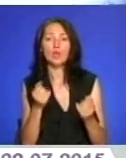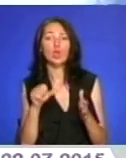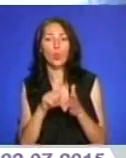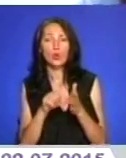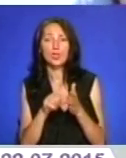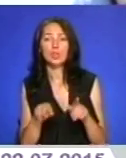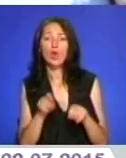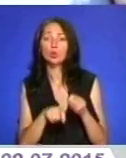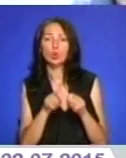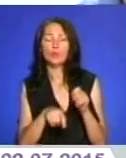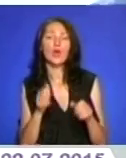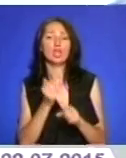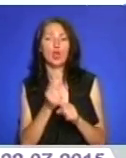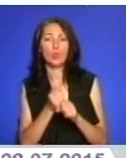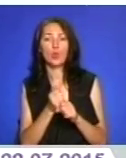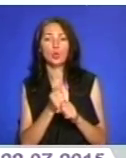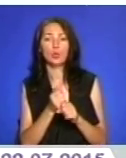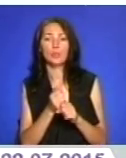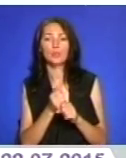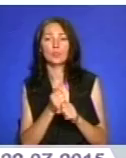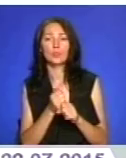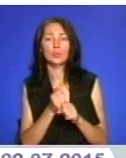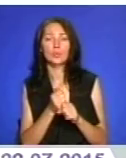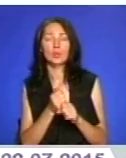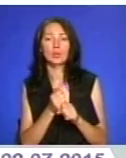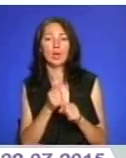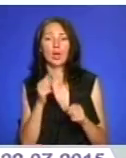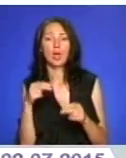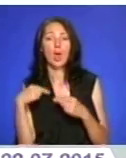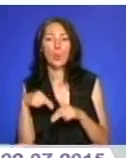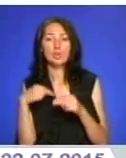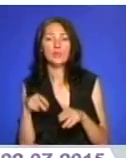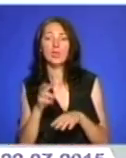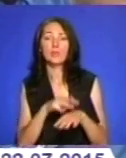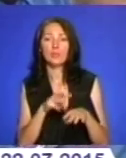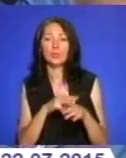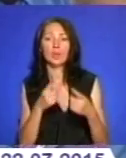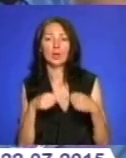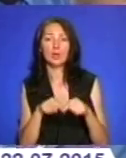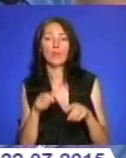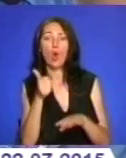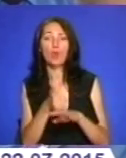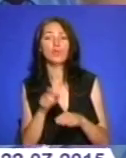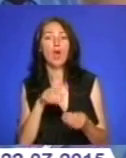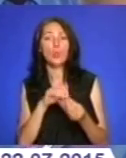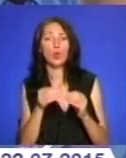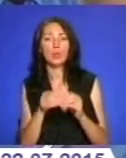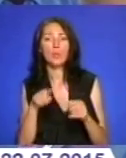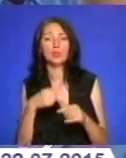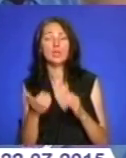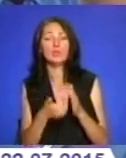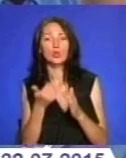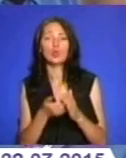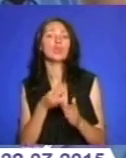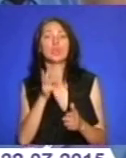участь або контролювати роботу, скажімо, працівників правоохоронних структур. І основна проблема – через відсутність